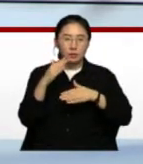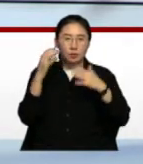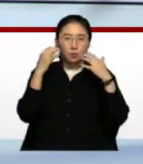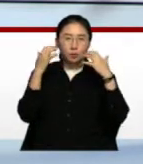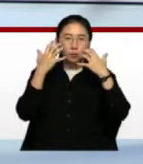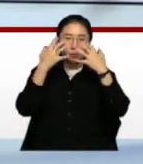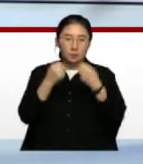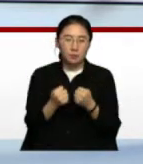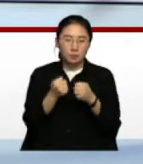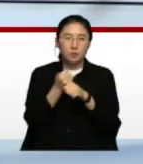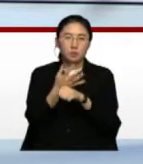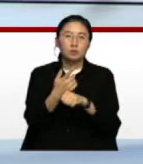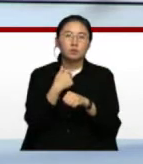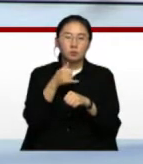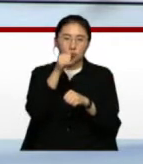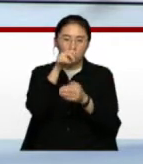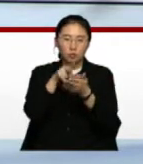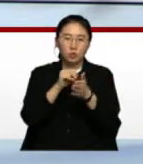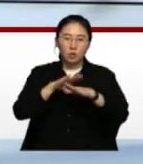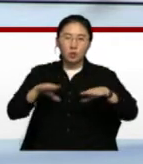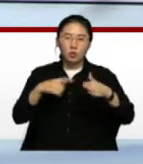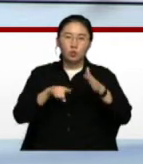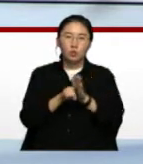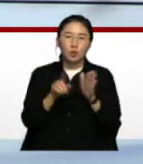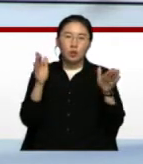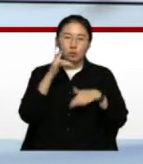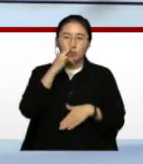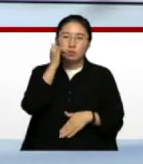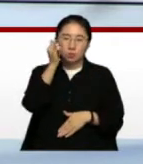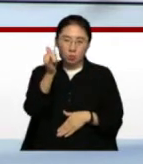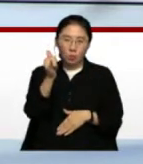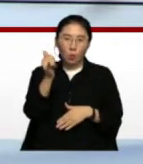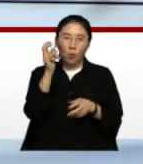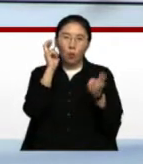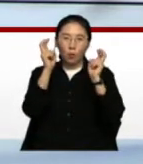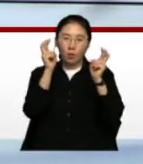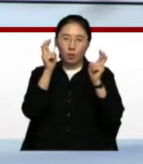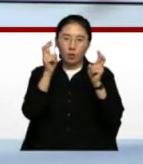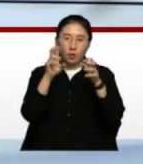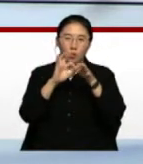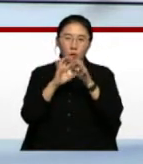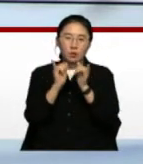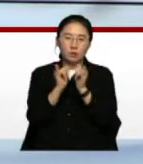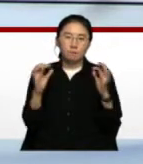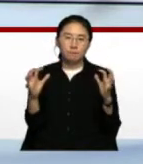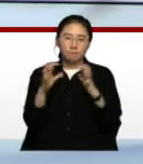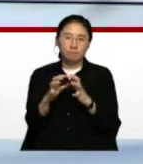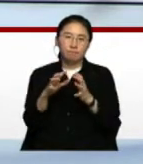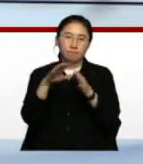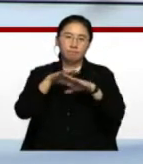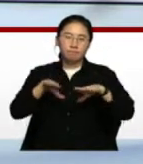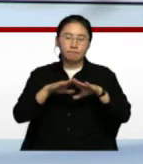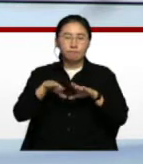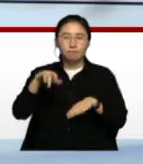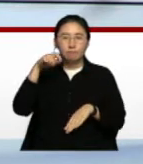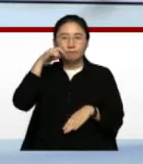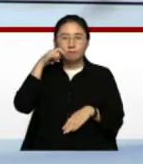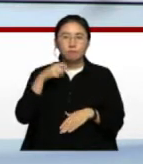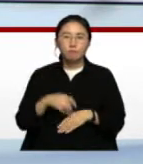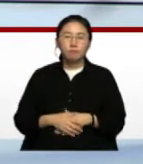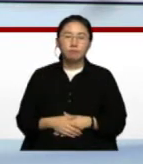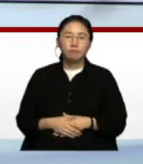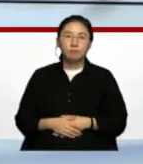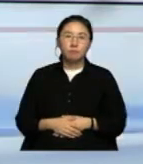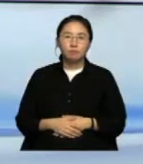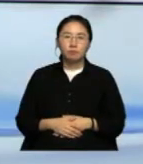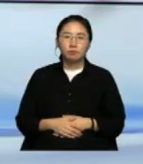바 있습니다. 문제 해결을 위해 학부모와 시공사 관계자가 만났지만 타협점을 찾진 못했다는 소식입니다.